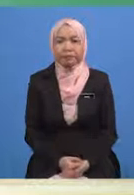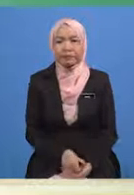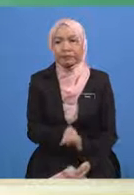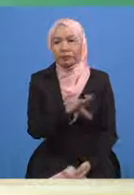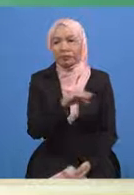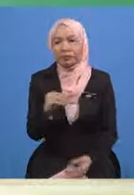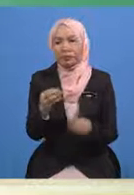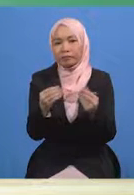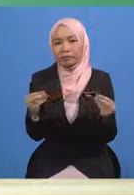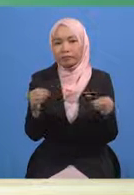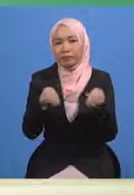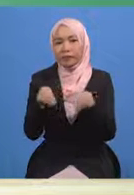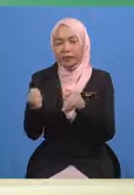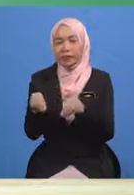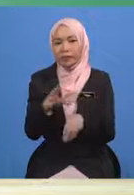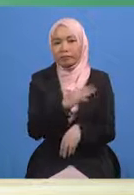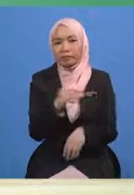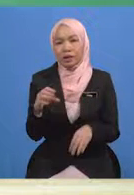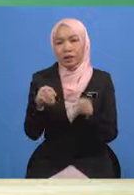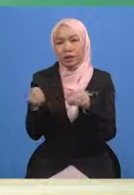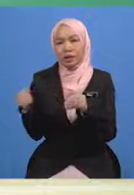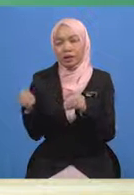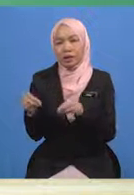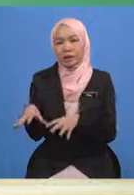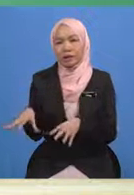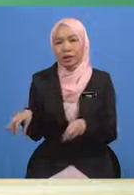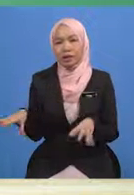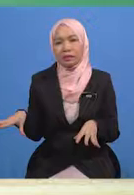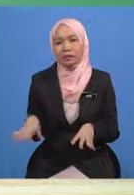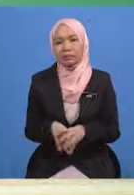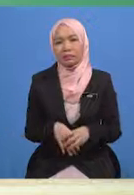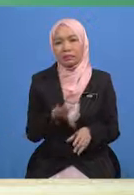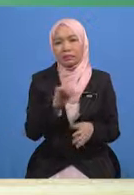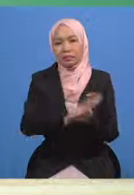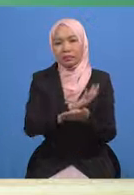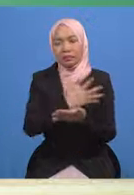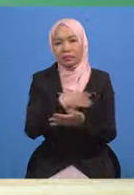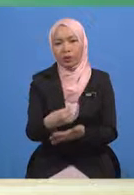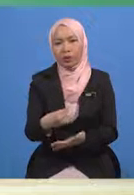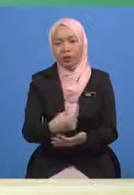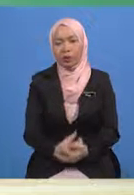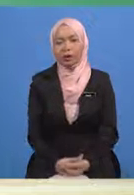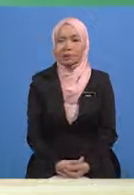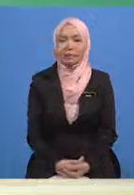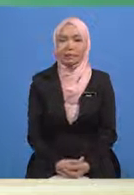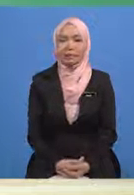kebun, tanah pasir dan kertas putih.